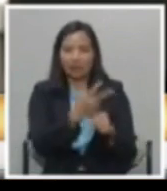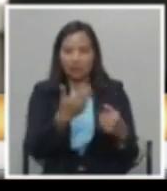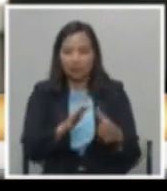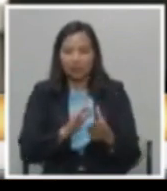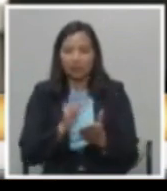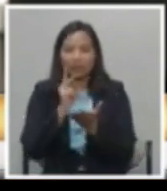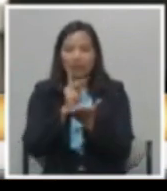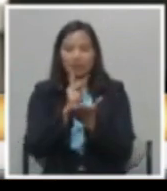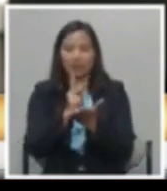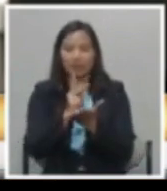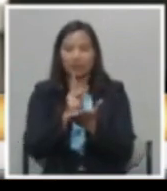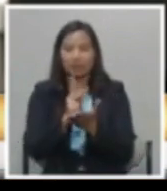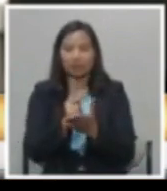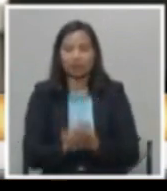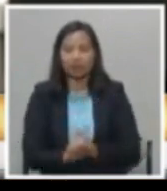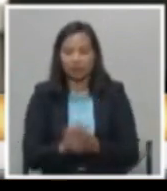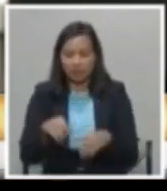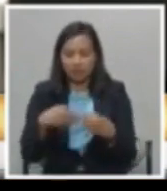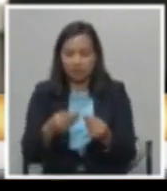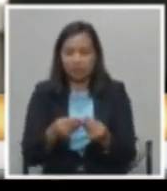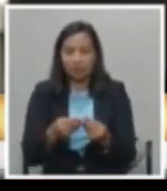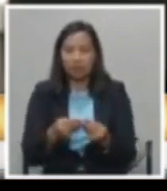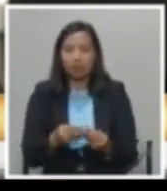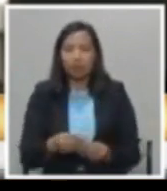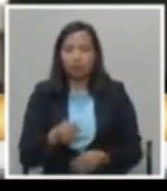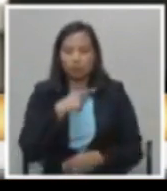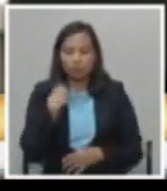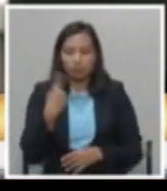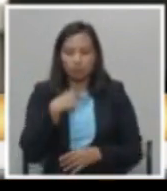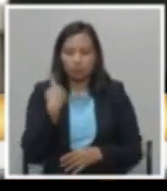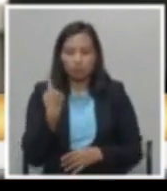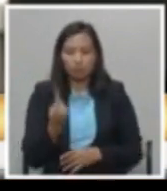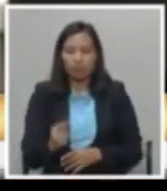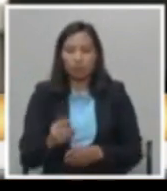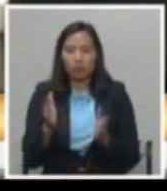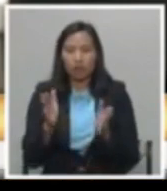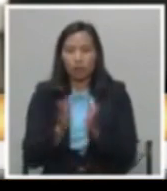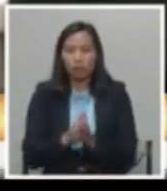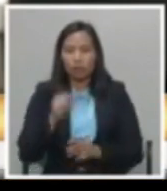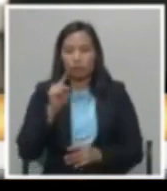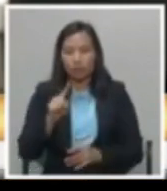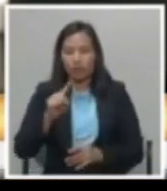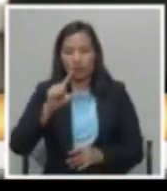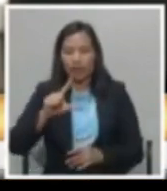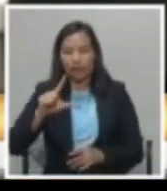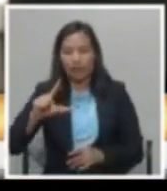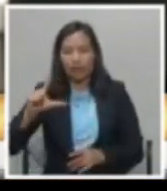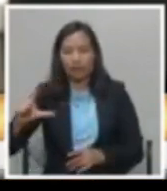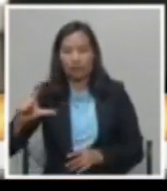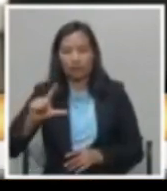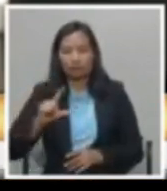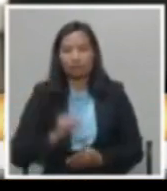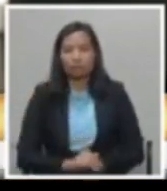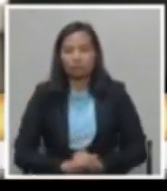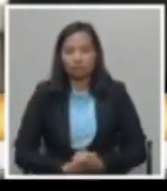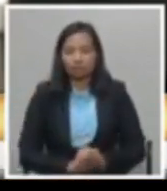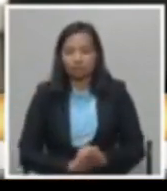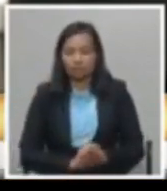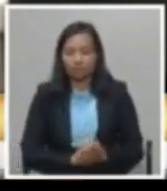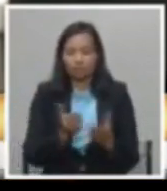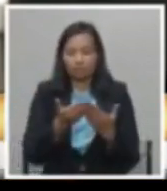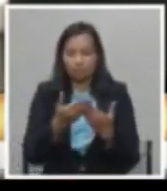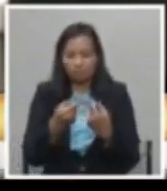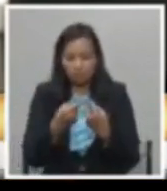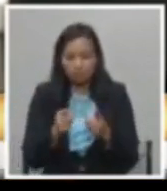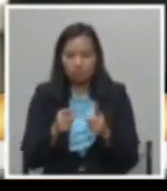การกู้ยืมเพื่อชดเชยการขาดดุลในงบประมาณรวมกันถึง1ล้านล้านบาทซึ่งไม่ได้เป็นเรื่องผิดปก